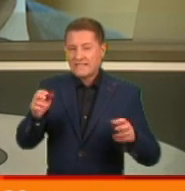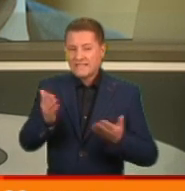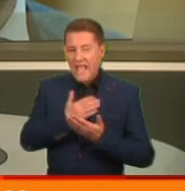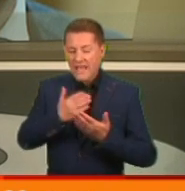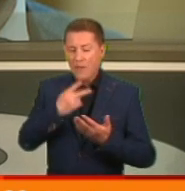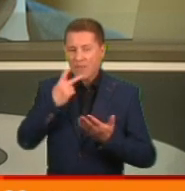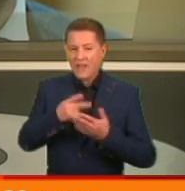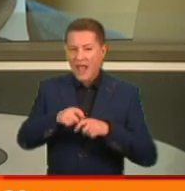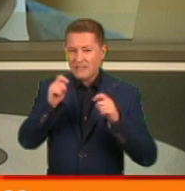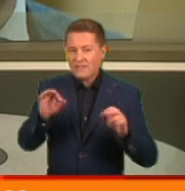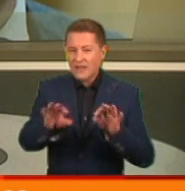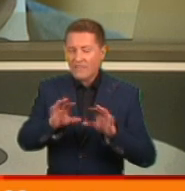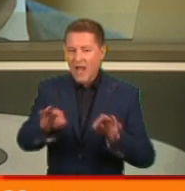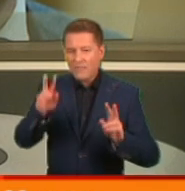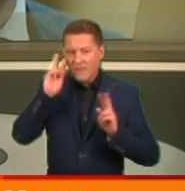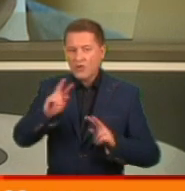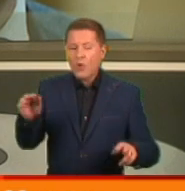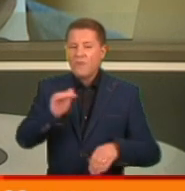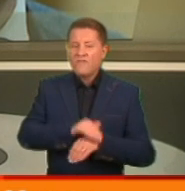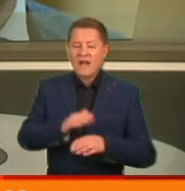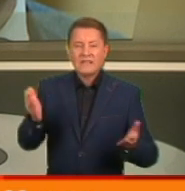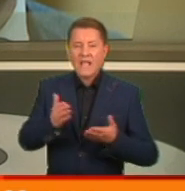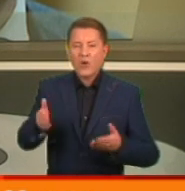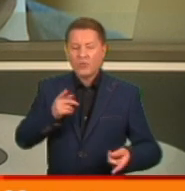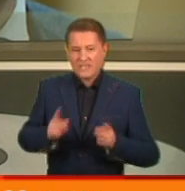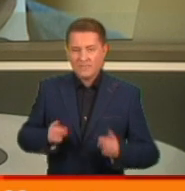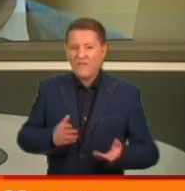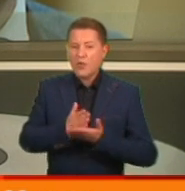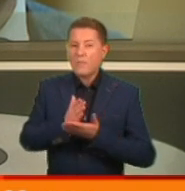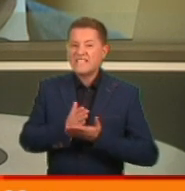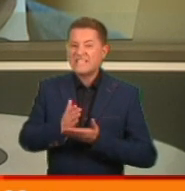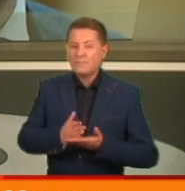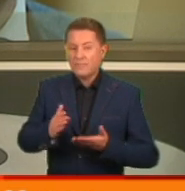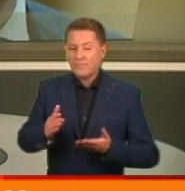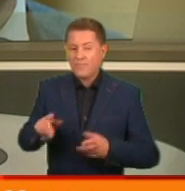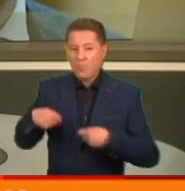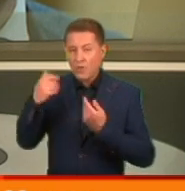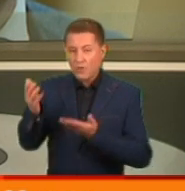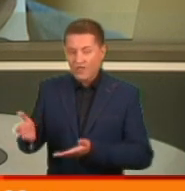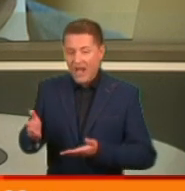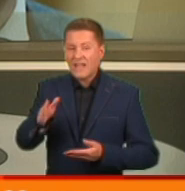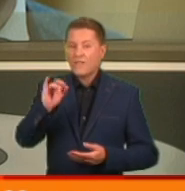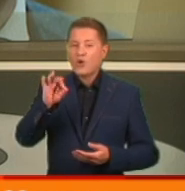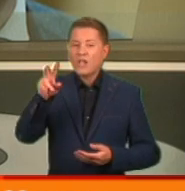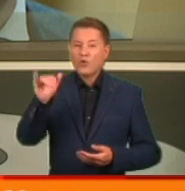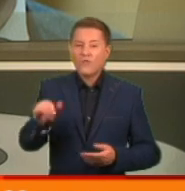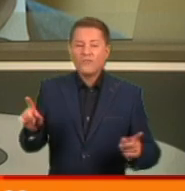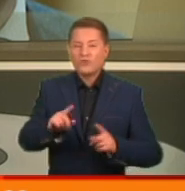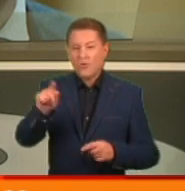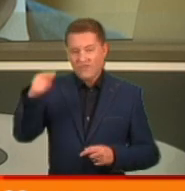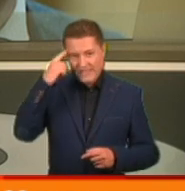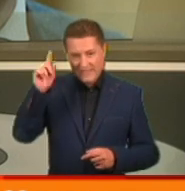навколо дотепер невідомих фактів. Яку ж насправді посаду пропонували Вороненкову? І що ж він знав, що